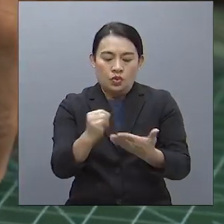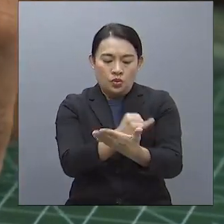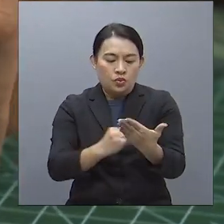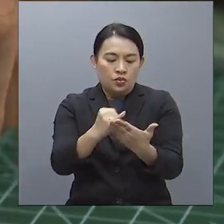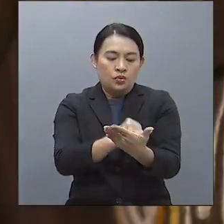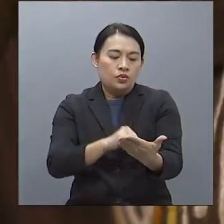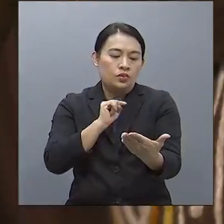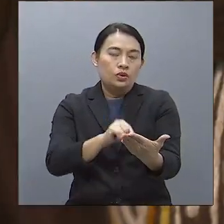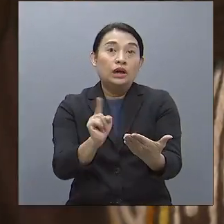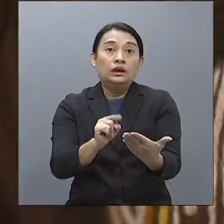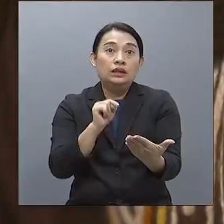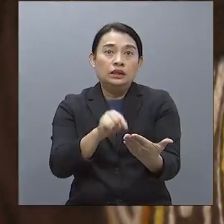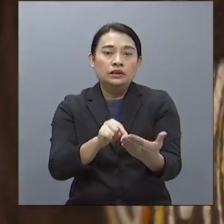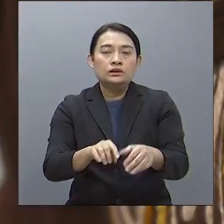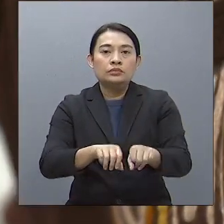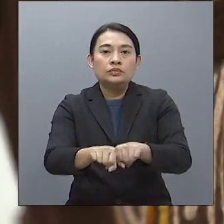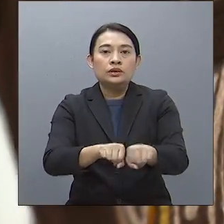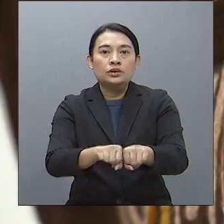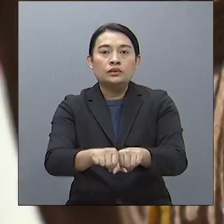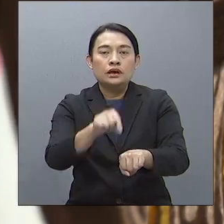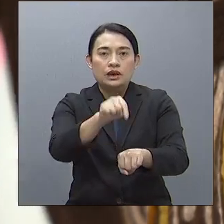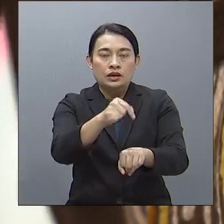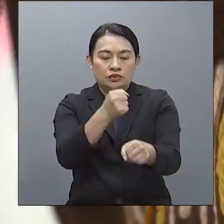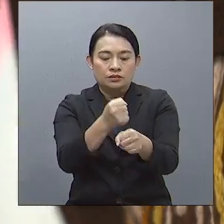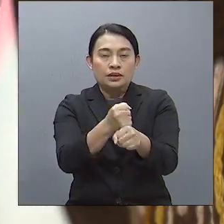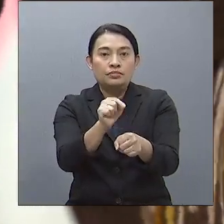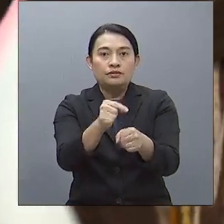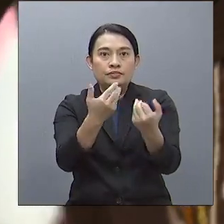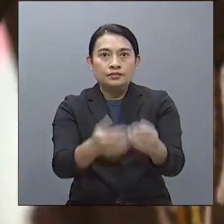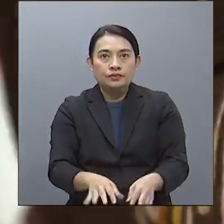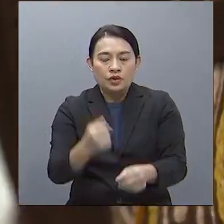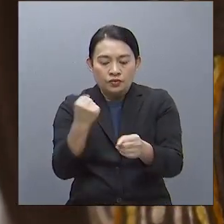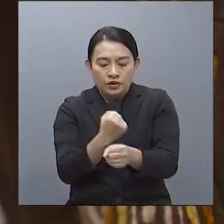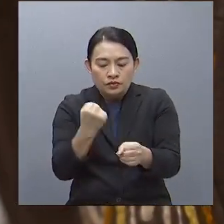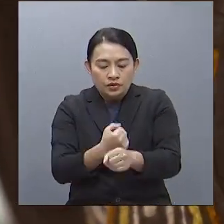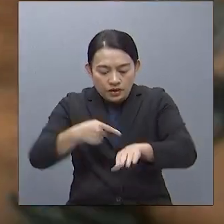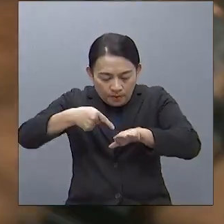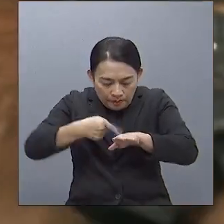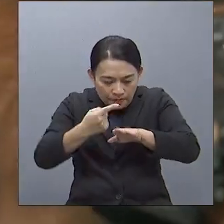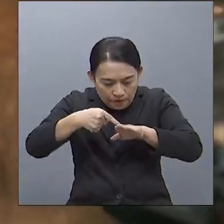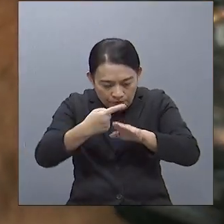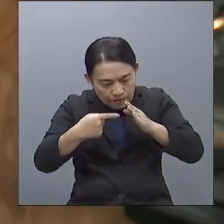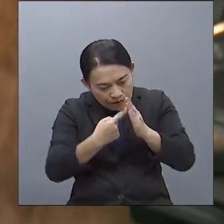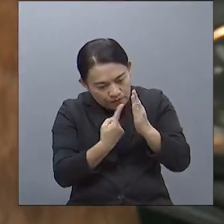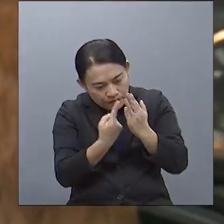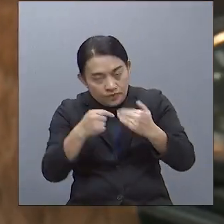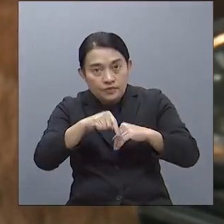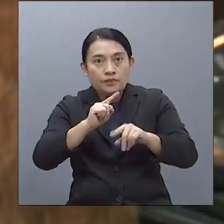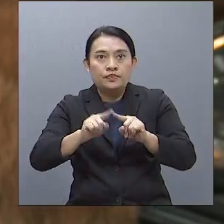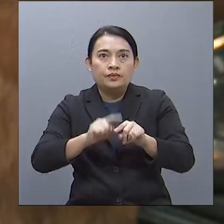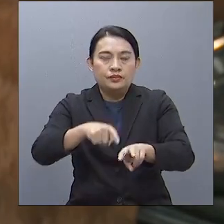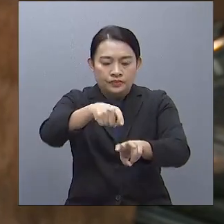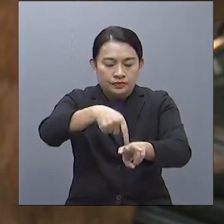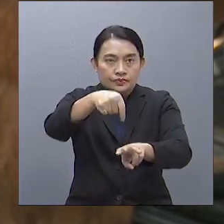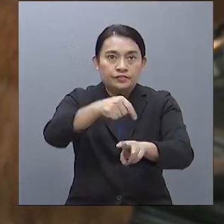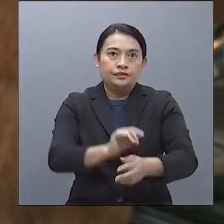ท้านะคะแล้วหลังจากนั้นก็ฝึกฝนไปเรื่อยๆจนมั่นใจในผลงานก็เริ่มนำออกมาทำขายในที่สุดค่ะ สำหรับลวดลายในการ